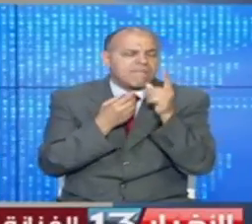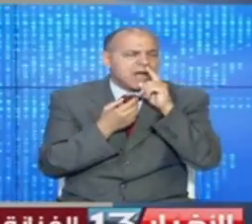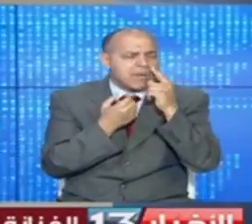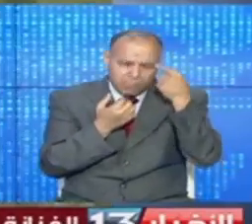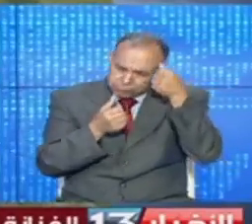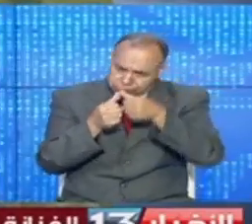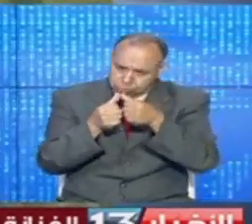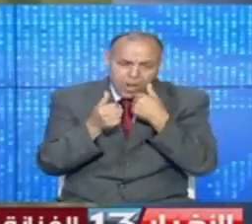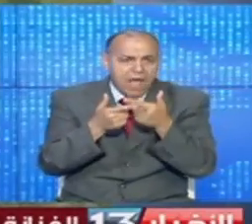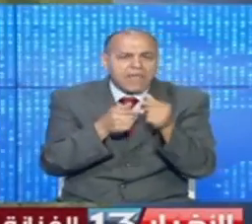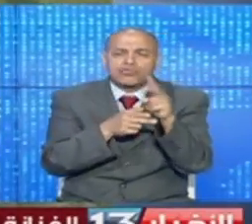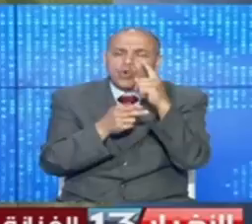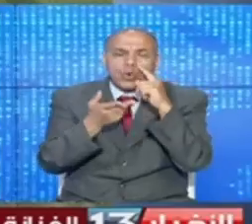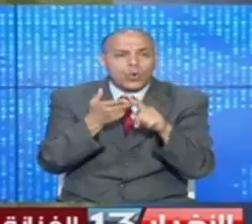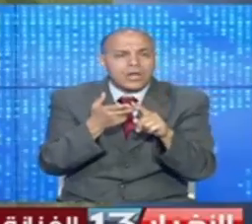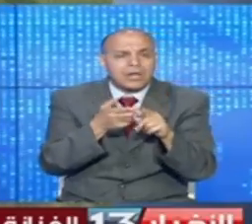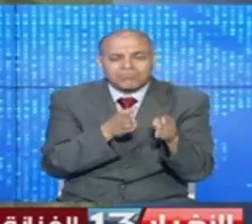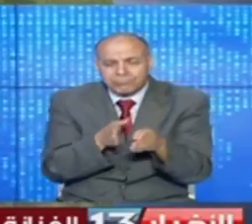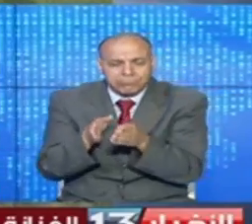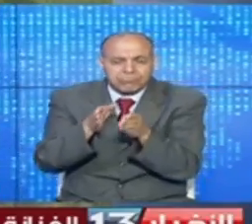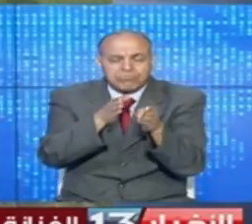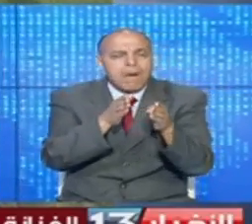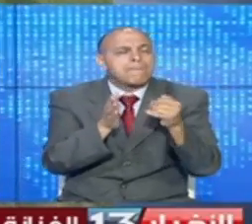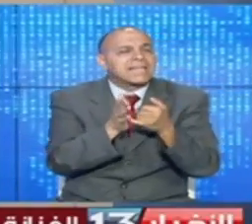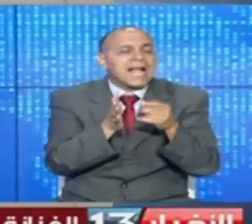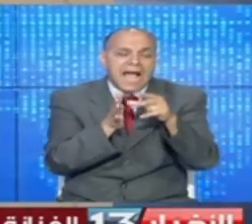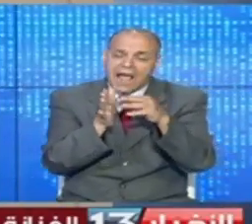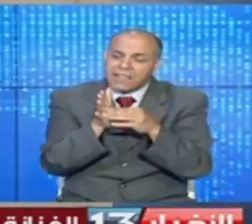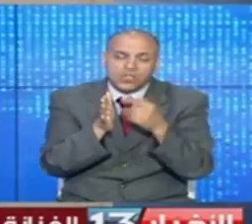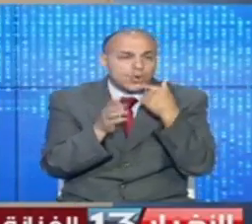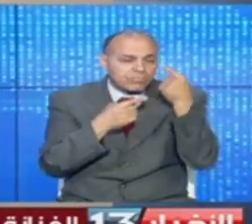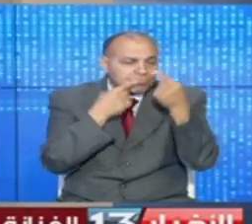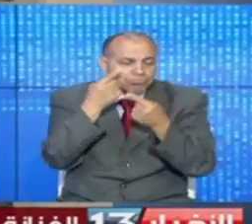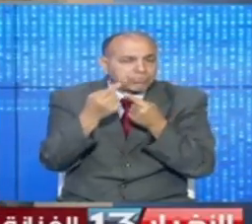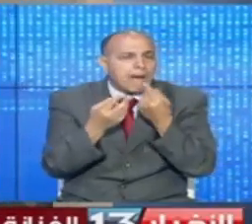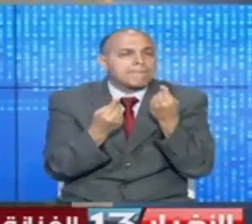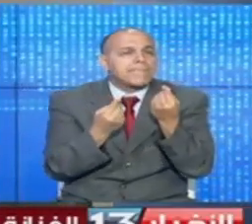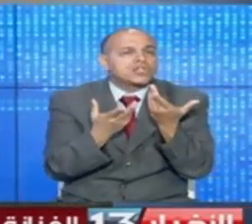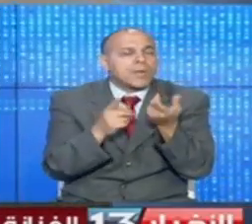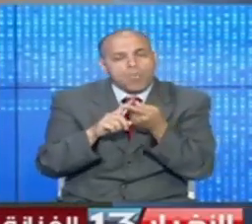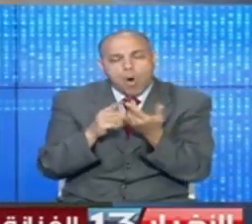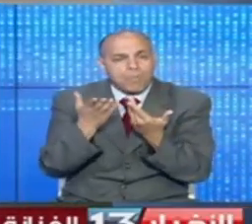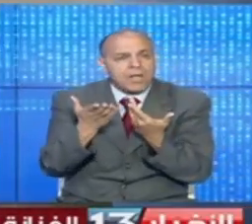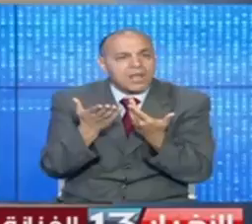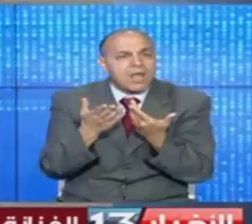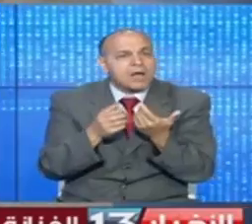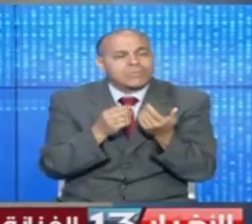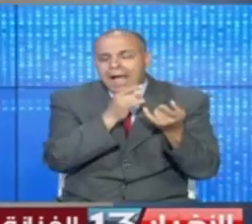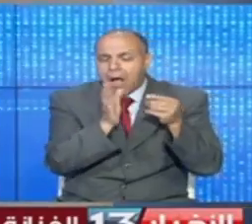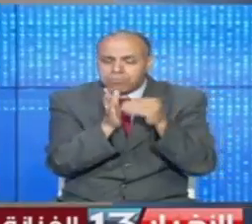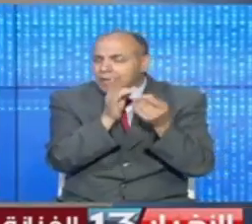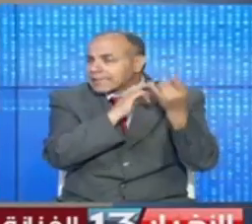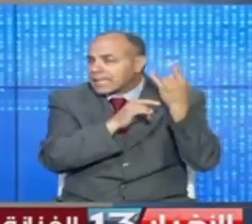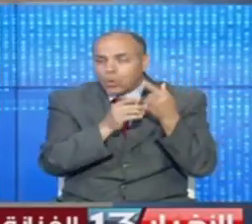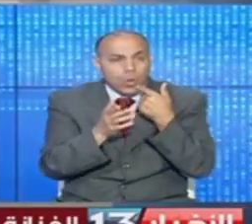وهي تتجول في أنهج وأزقة مدينة قرطاج والذاكرة تحمل الكثير عن أهميتها وعظمتها التاريخية،